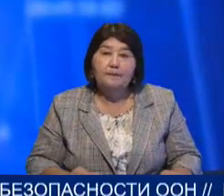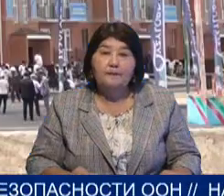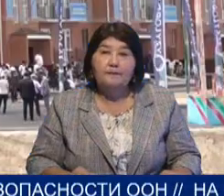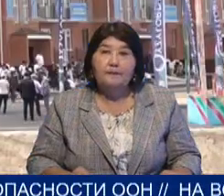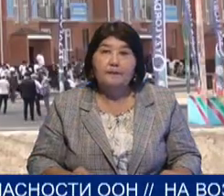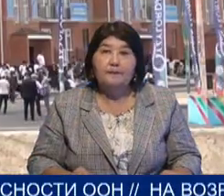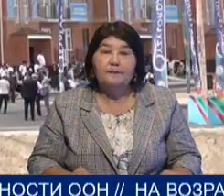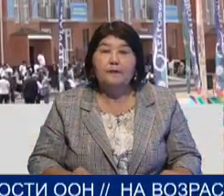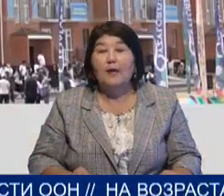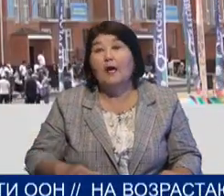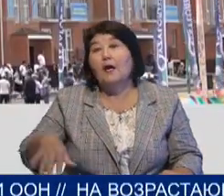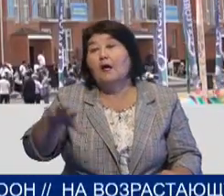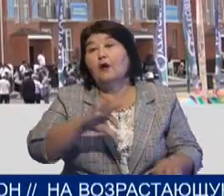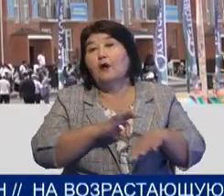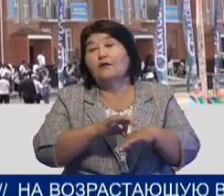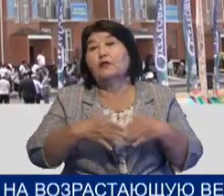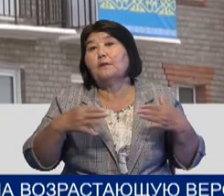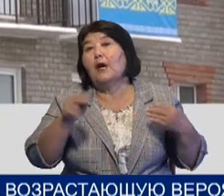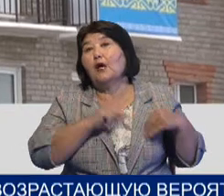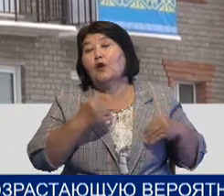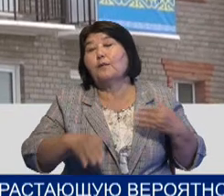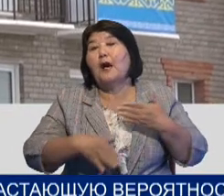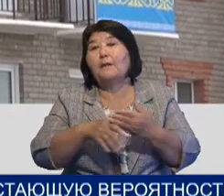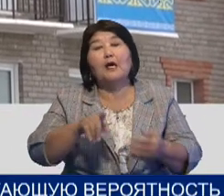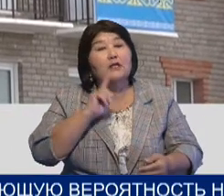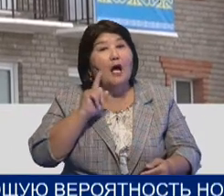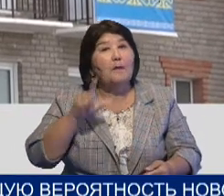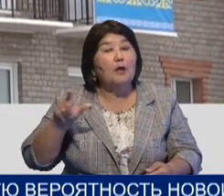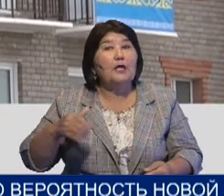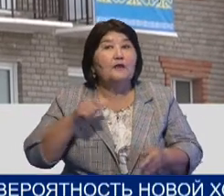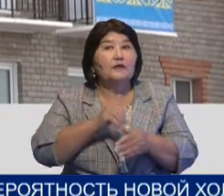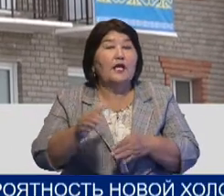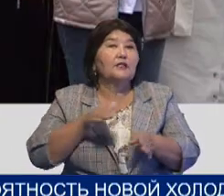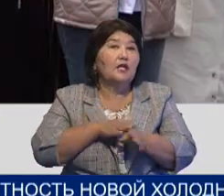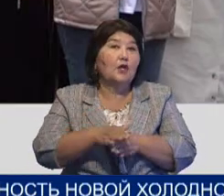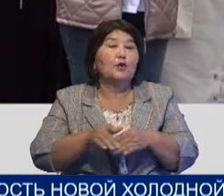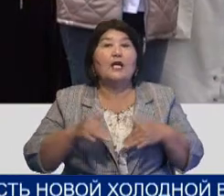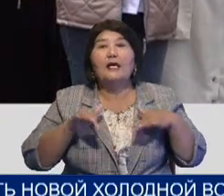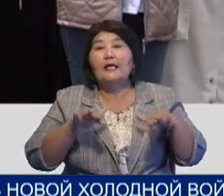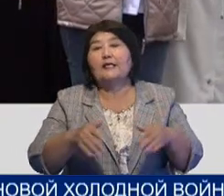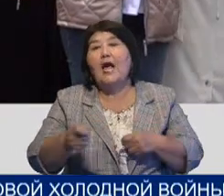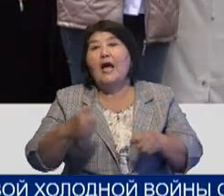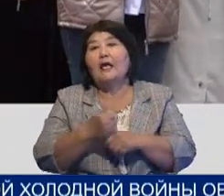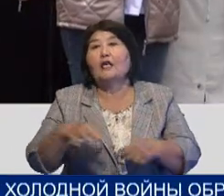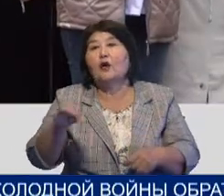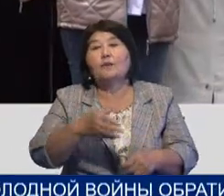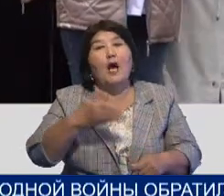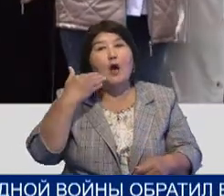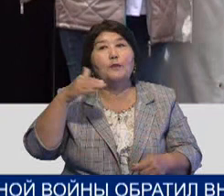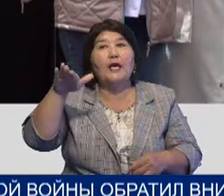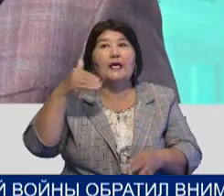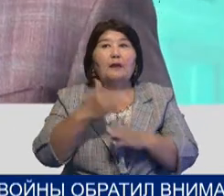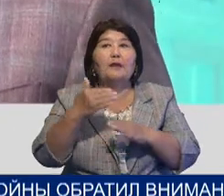региона в регионе ведётся большая работа по поддержке молодёжи в частности реализована инициирована акимом области облегчённая